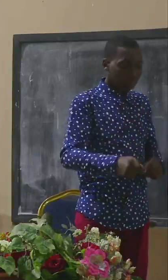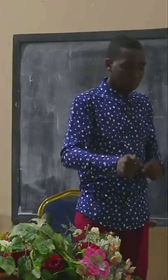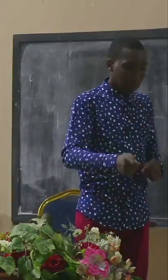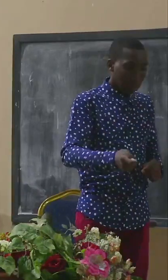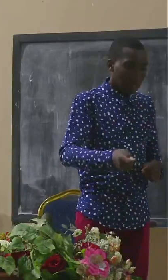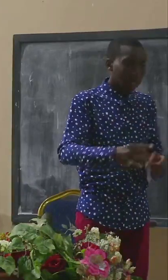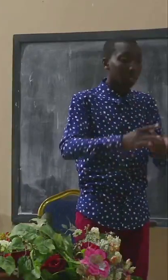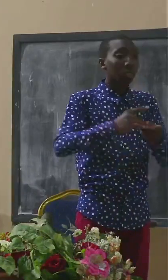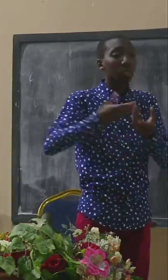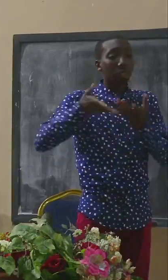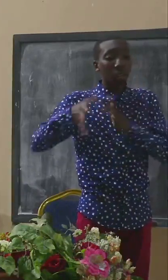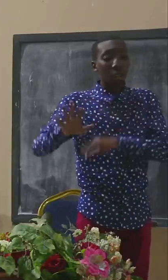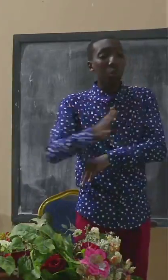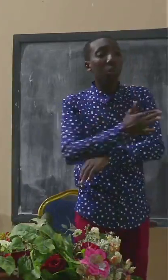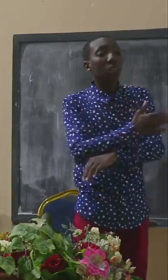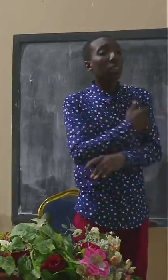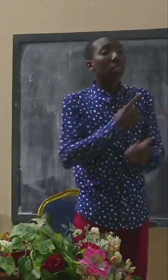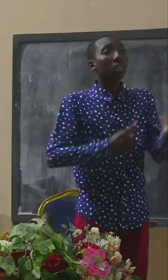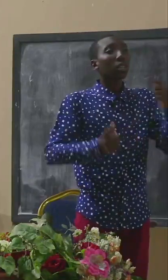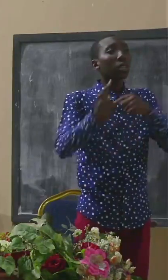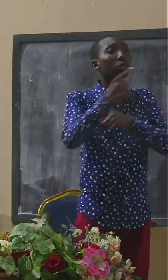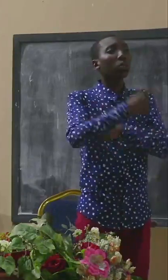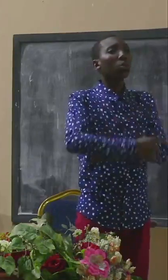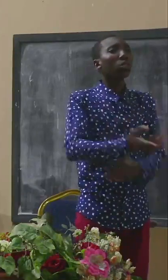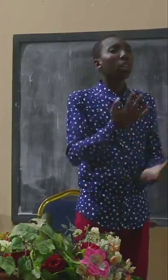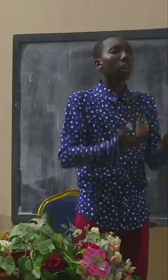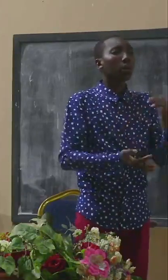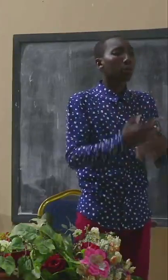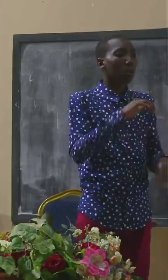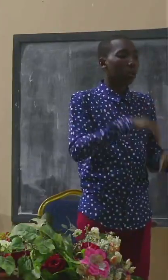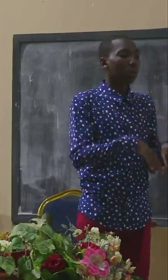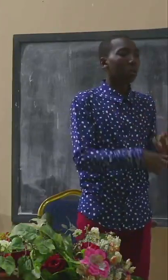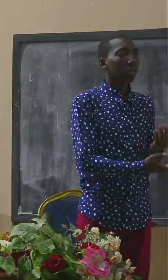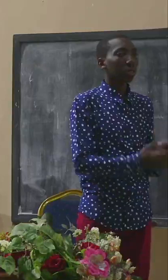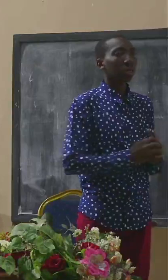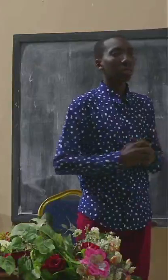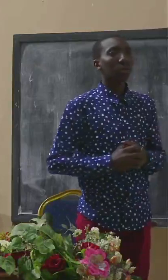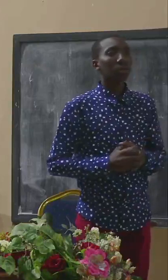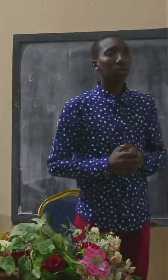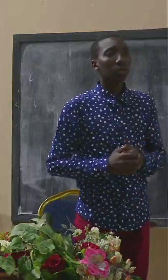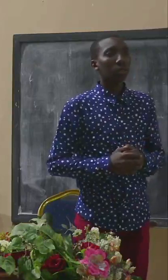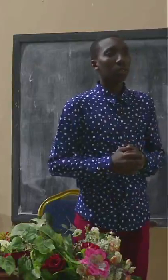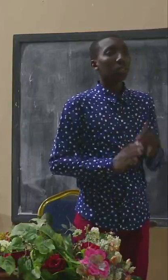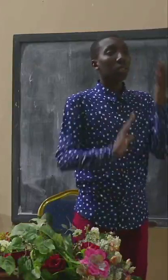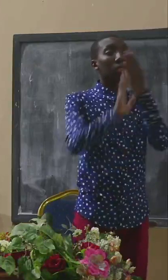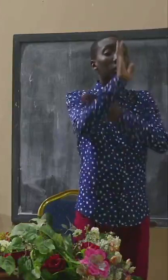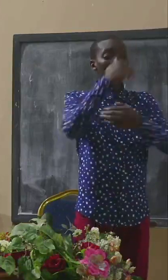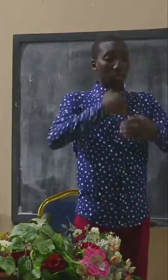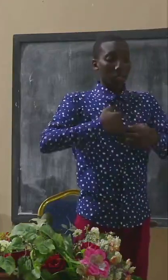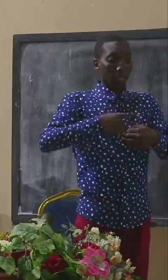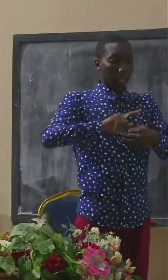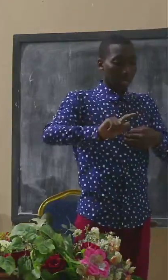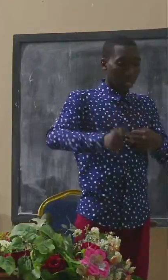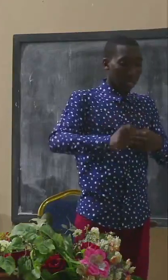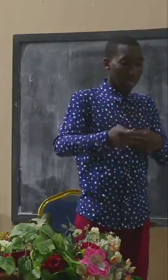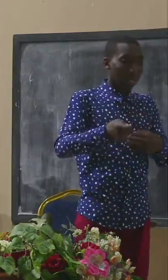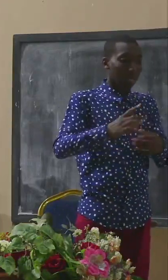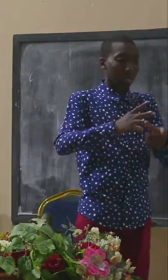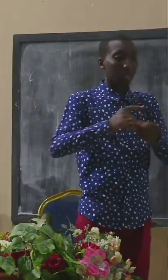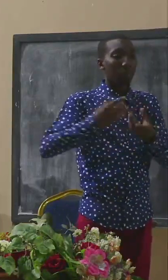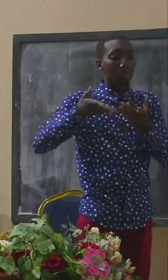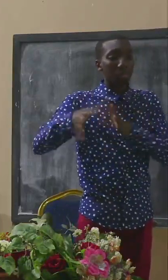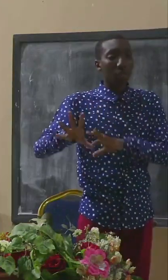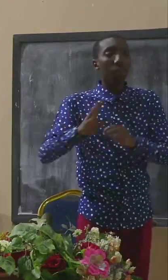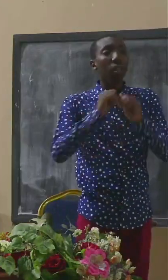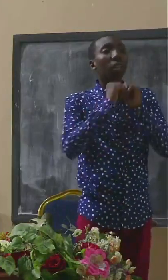du séjour de mort. Funguo ya mauti na ya kuzimu. Funguo ya kifo. La clé de la mort.